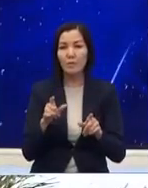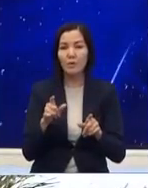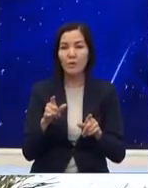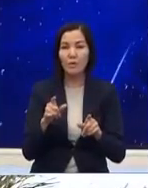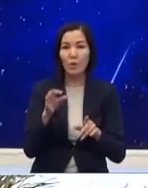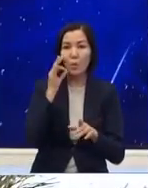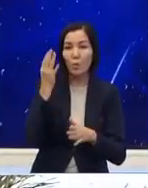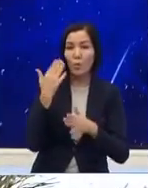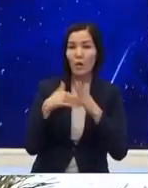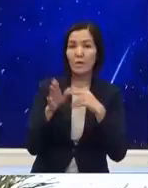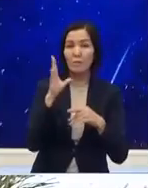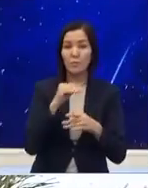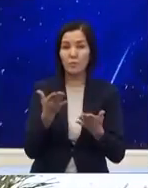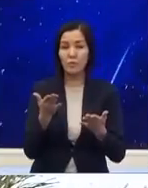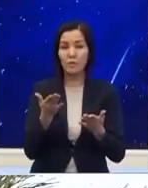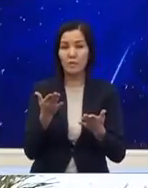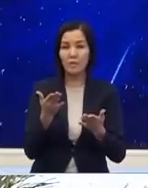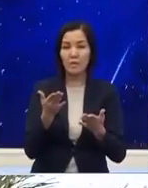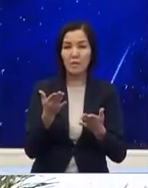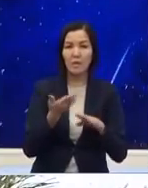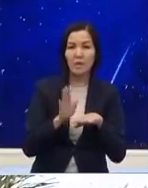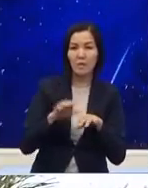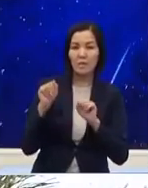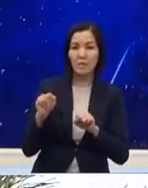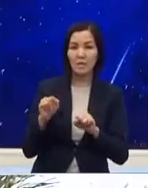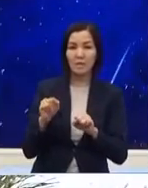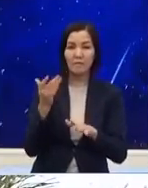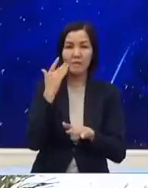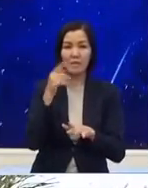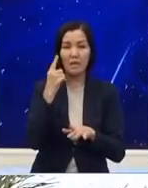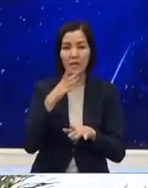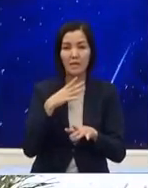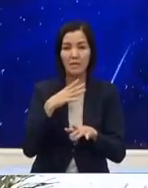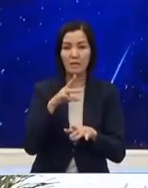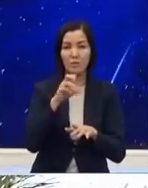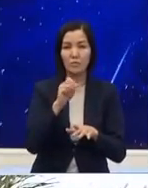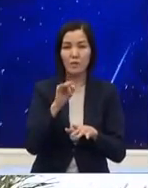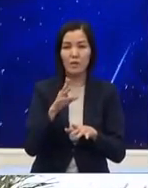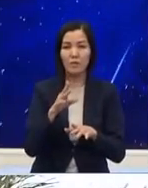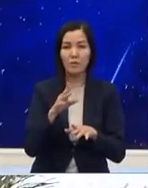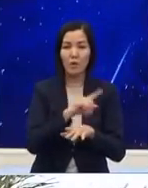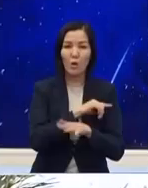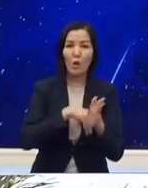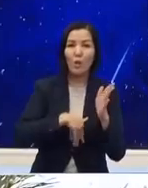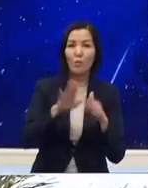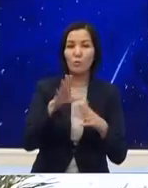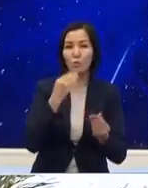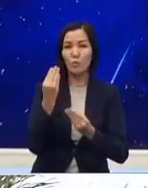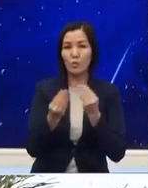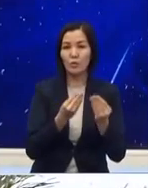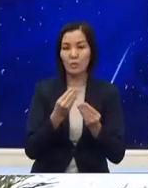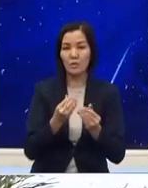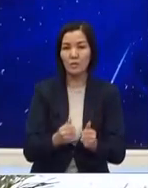кетеді. Қиын защитниктер ылғи да айтатын. Мен осы Марадона мен ол жақта ойнамасам екен,